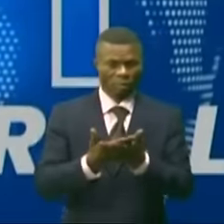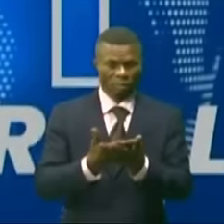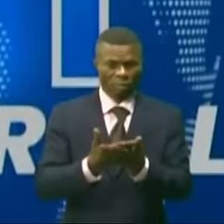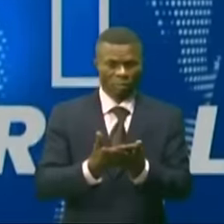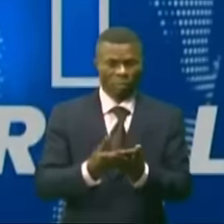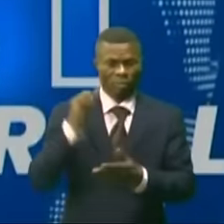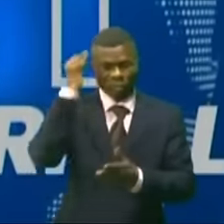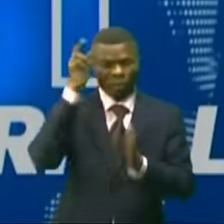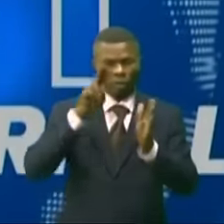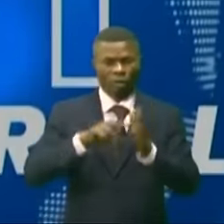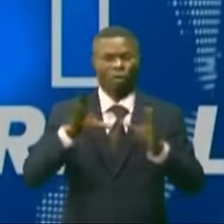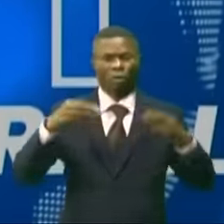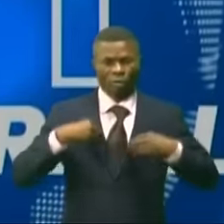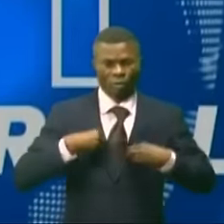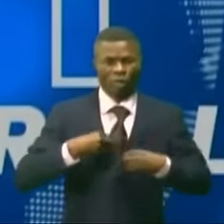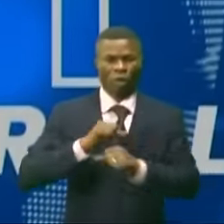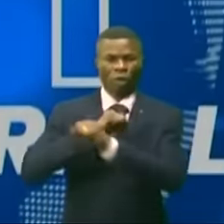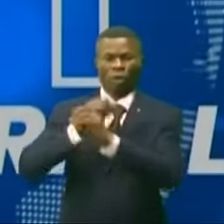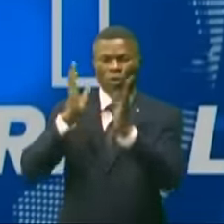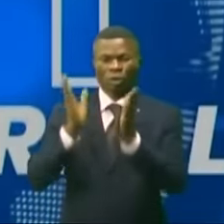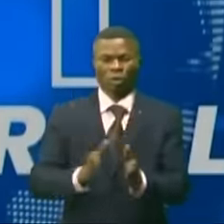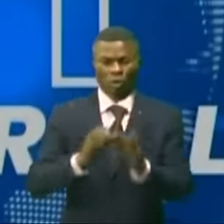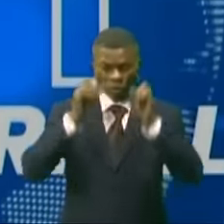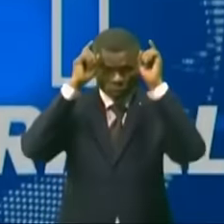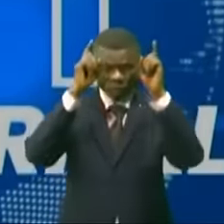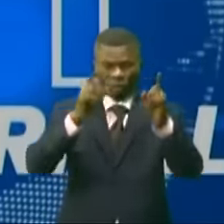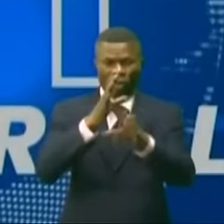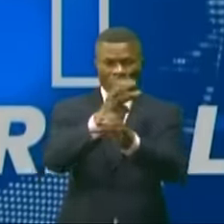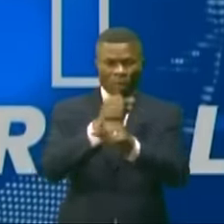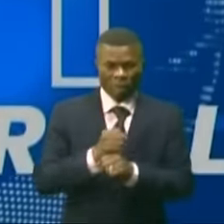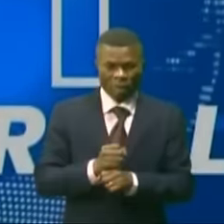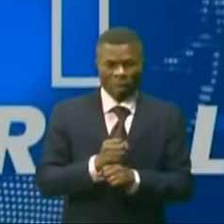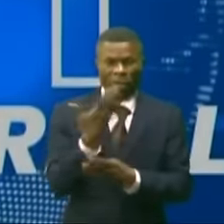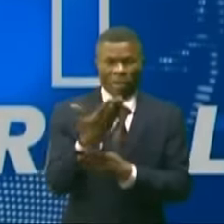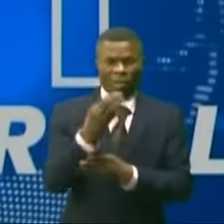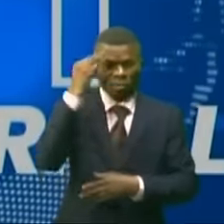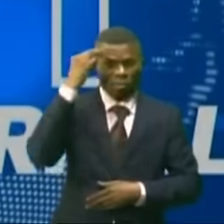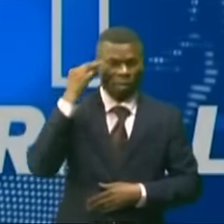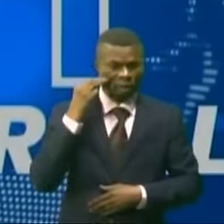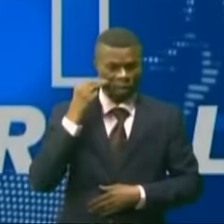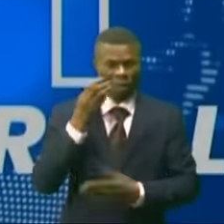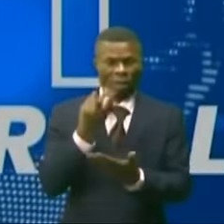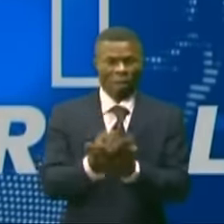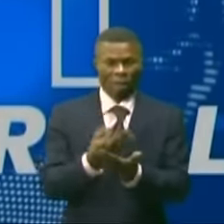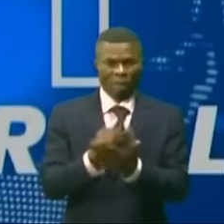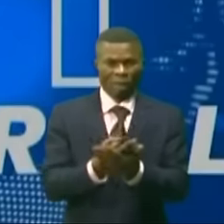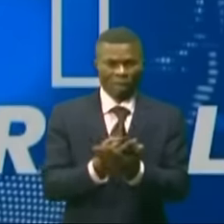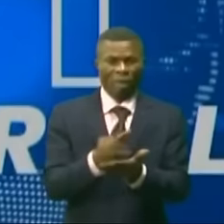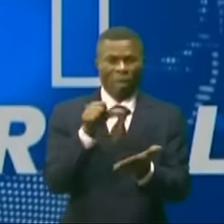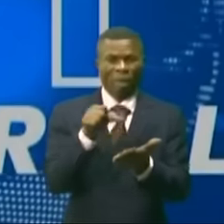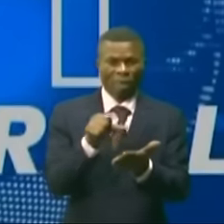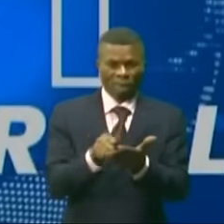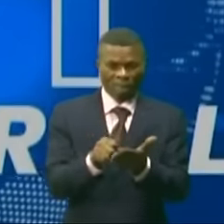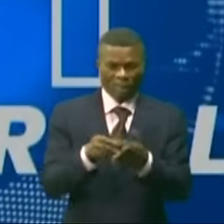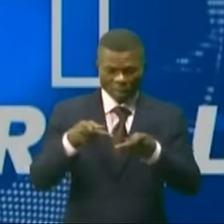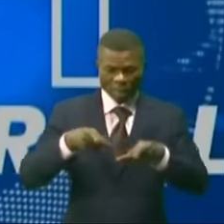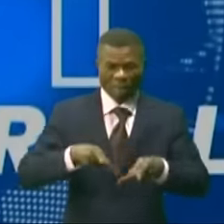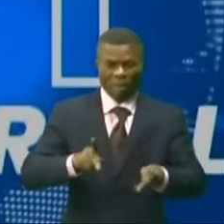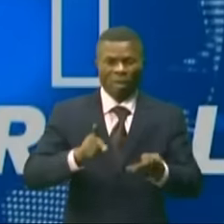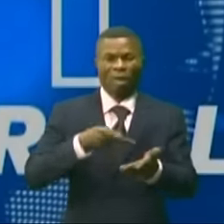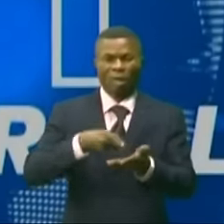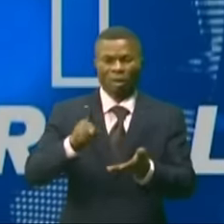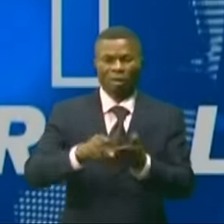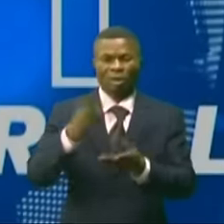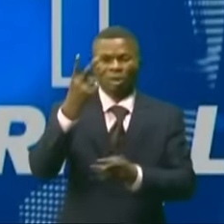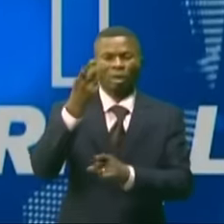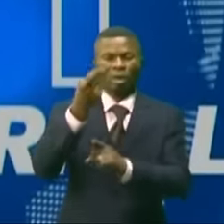par le gouvernement l'intersyndicat de transonsco a reçu deain du ministre des Finances la correspondance indiquant le paiement